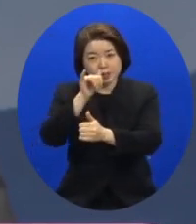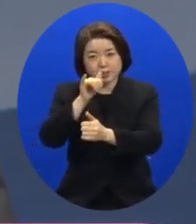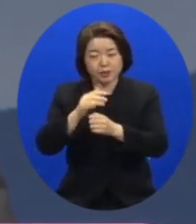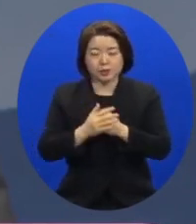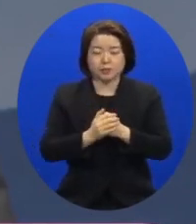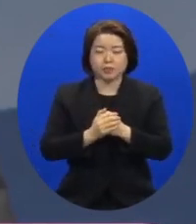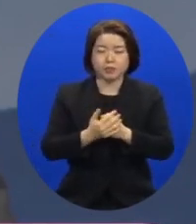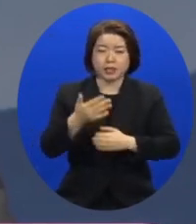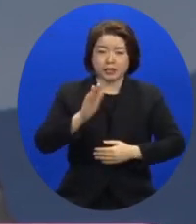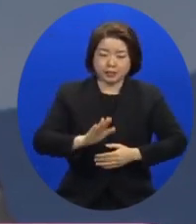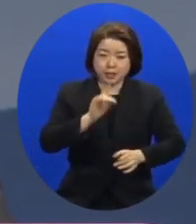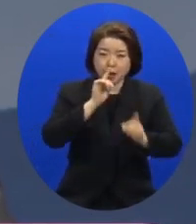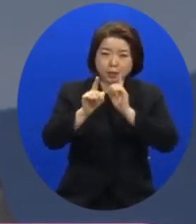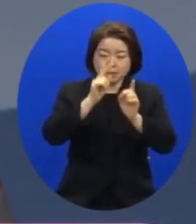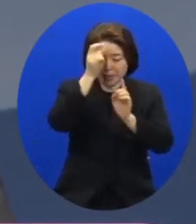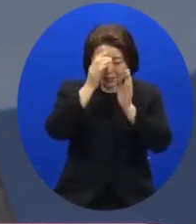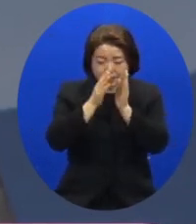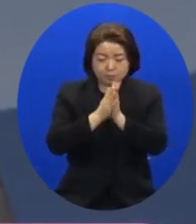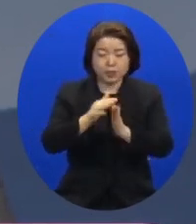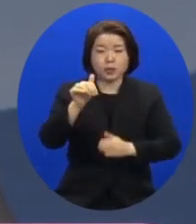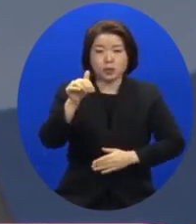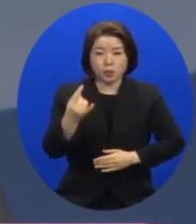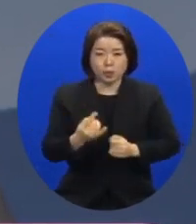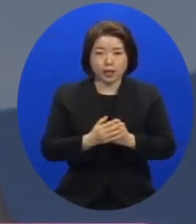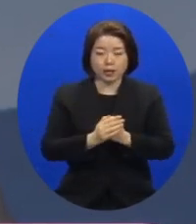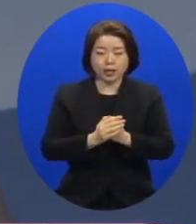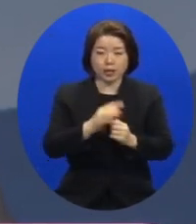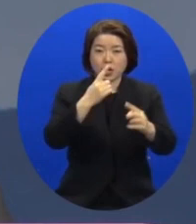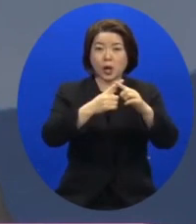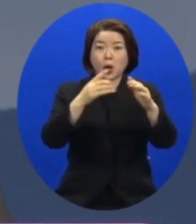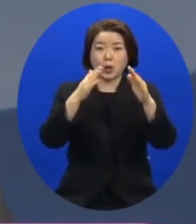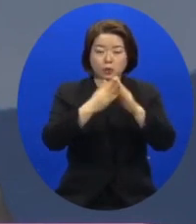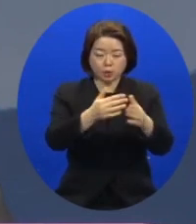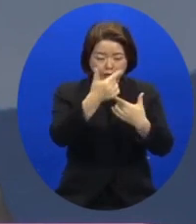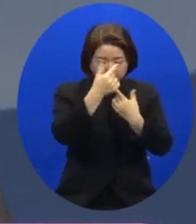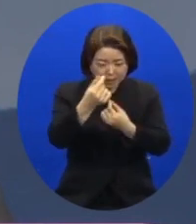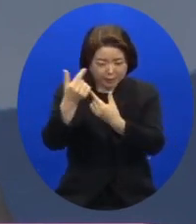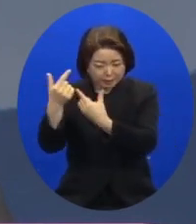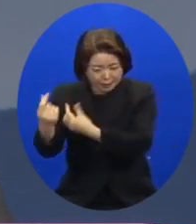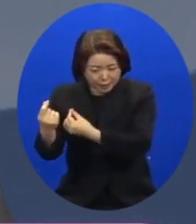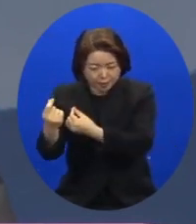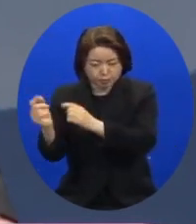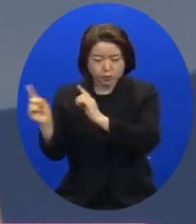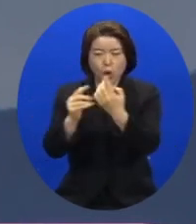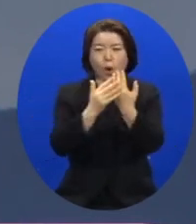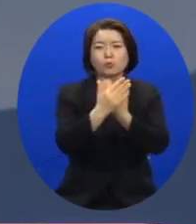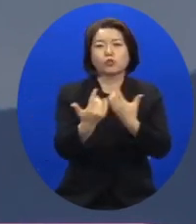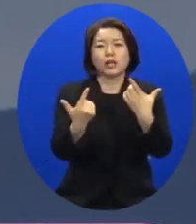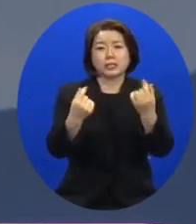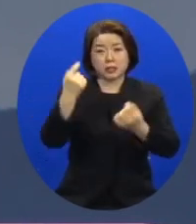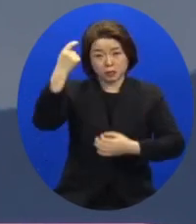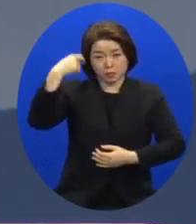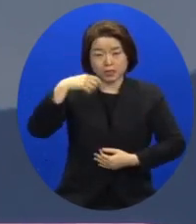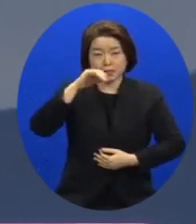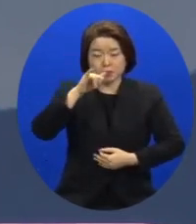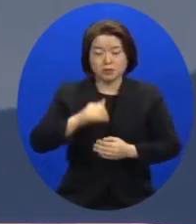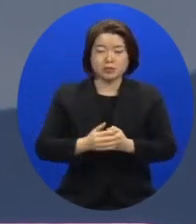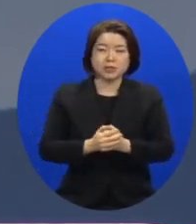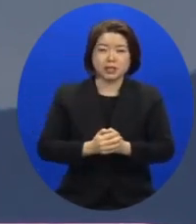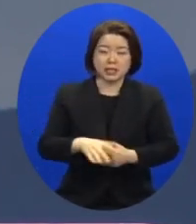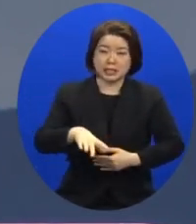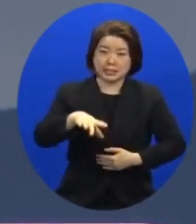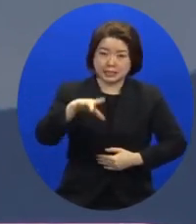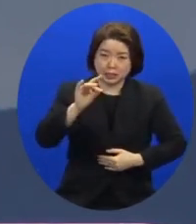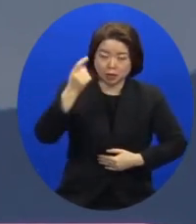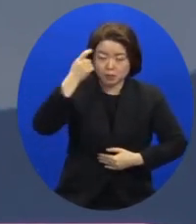말씀 기도회가 마치 교회 정기적인 부흥의 가지 되어버렸습니다 그만큼 저희들이 처음에 생각되는 건